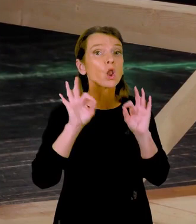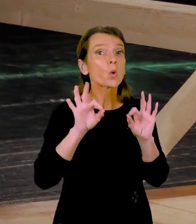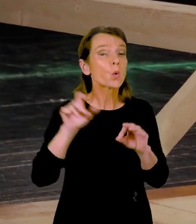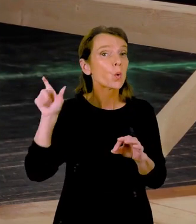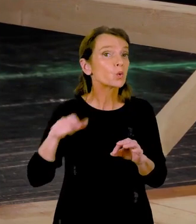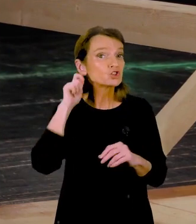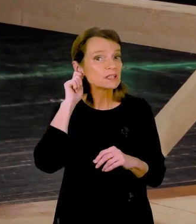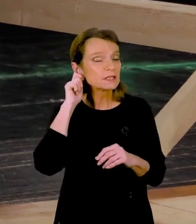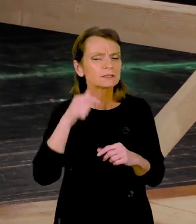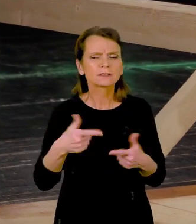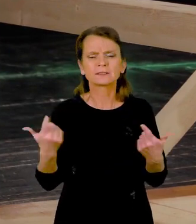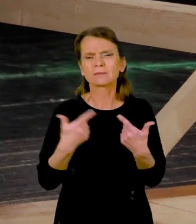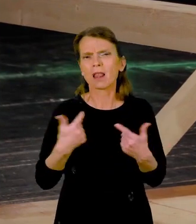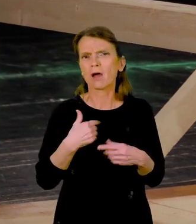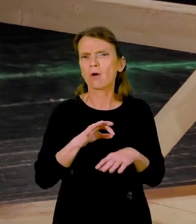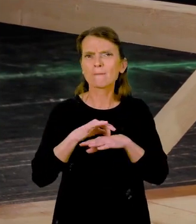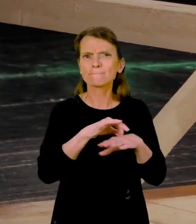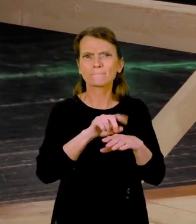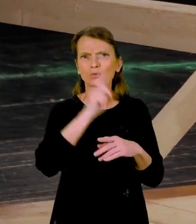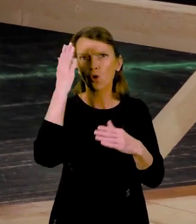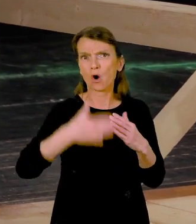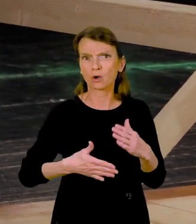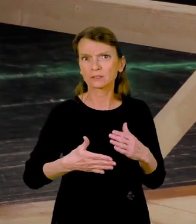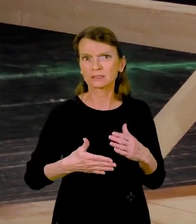učiteljica, da sem ga uspel pripeljati do konca.